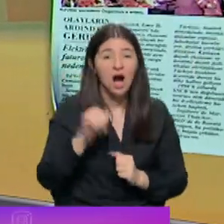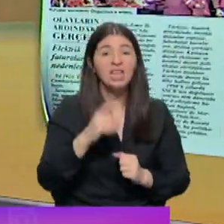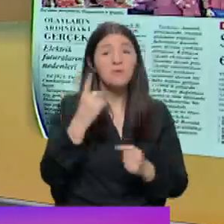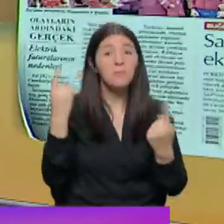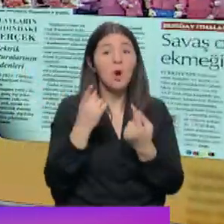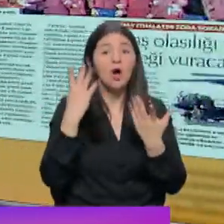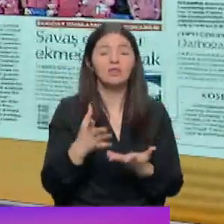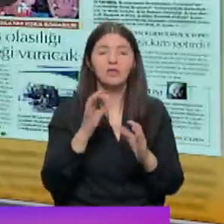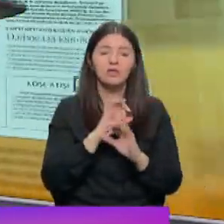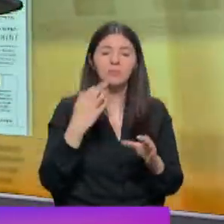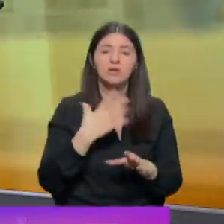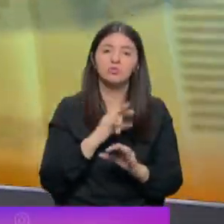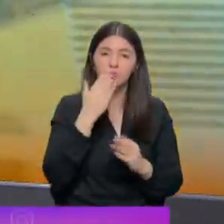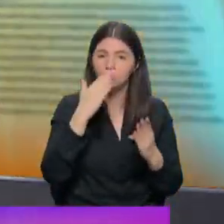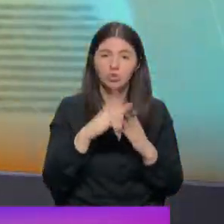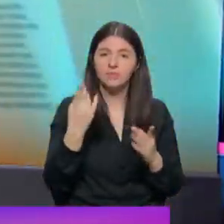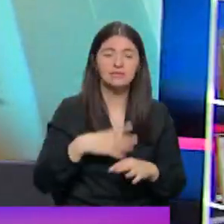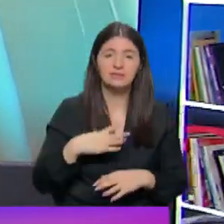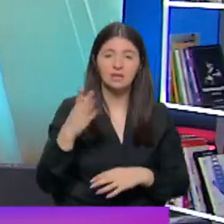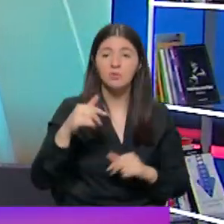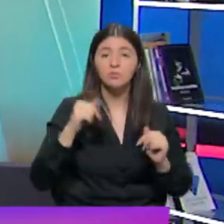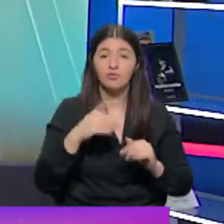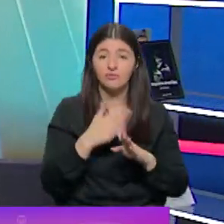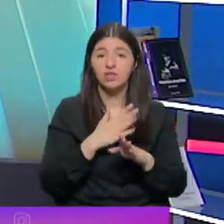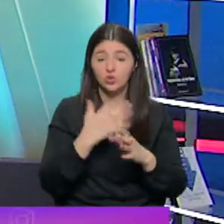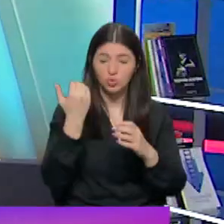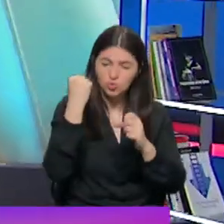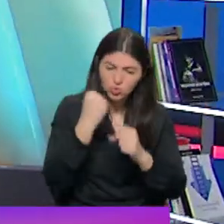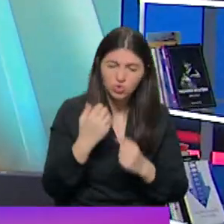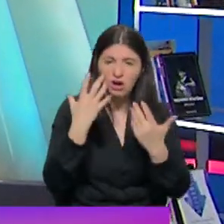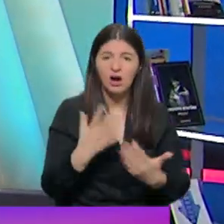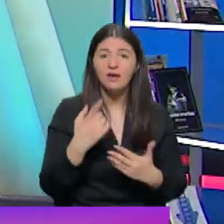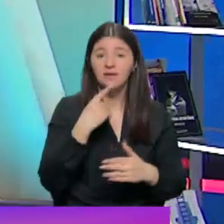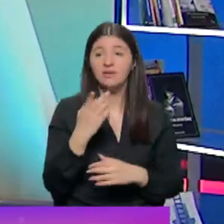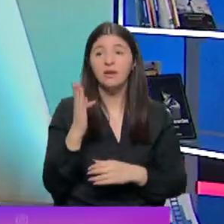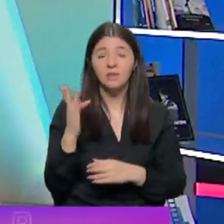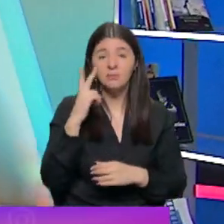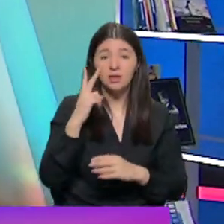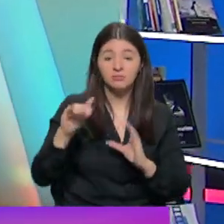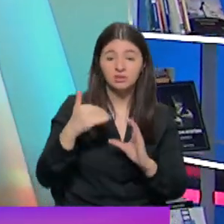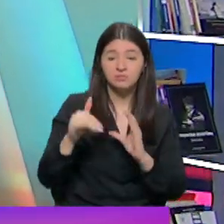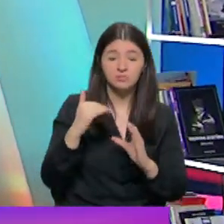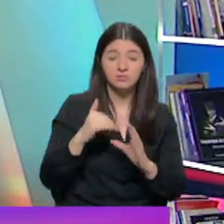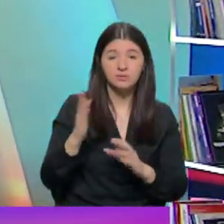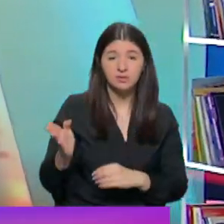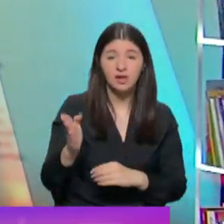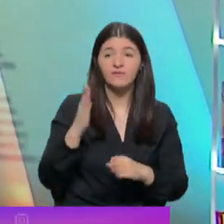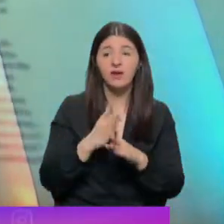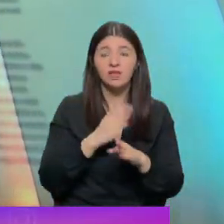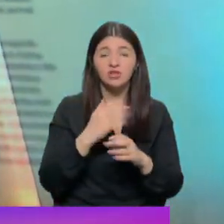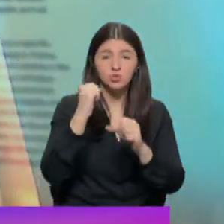ve bir o kadar da Makul bir taleptir Efem bugün vatandaşı Yükü Ağır dedik ya bakarız gelen mesajlar